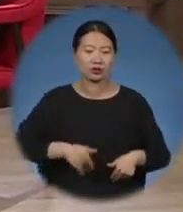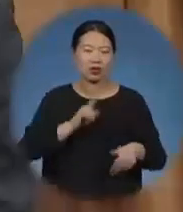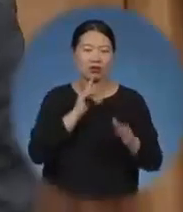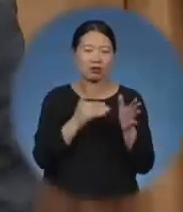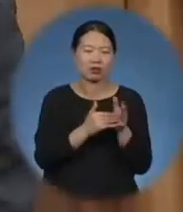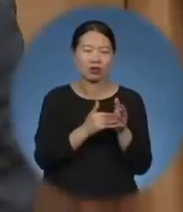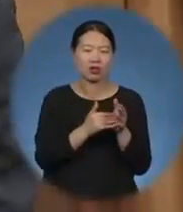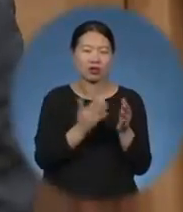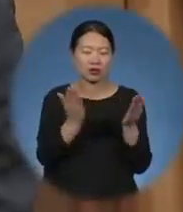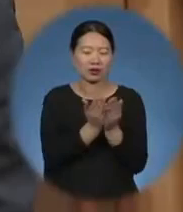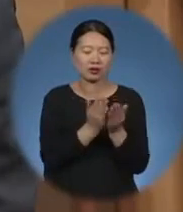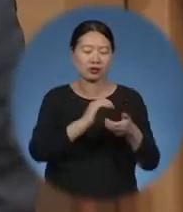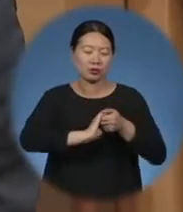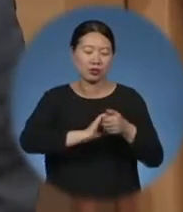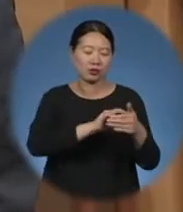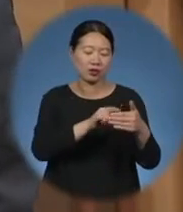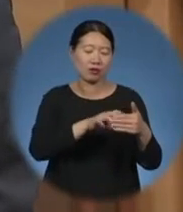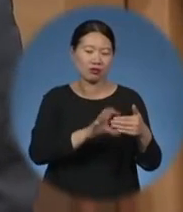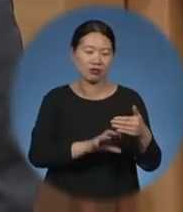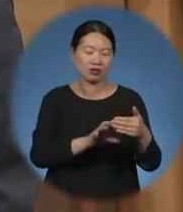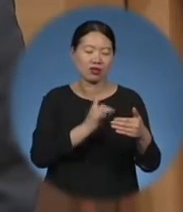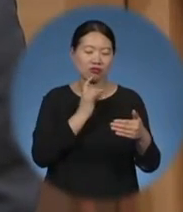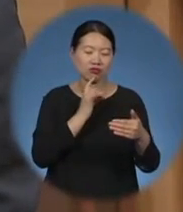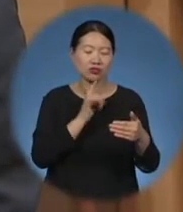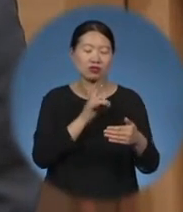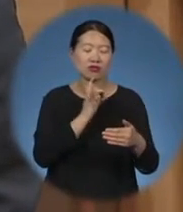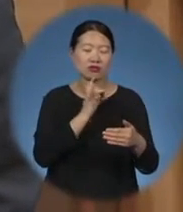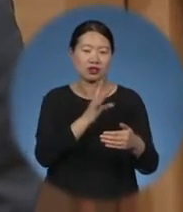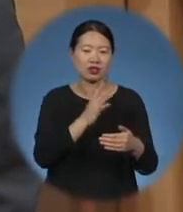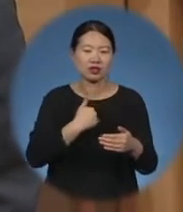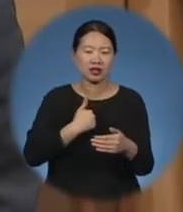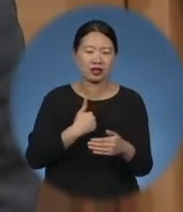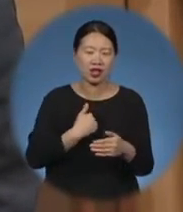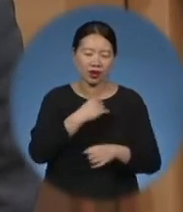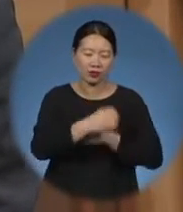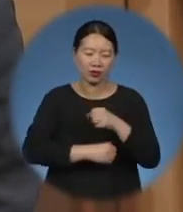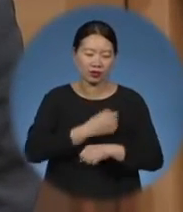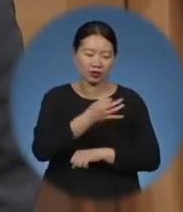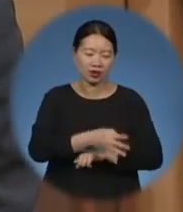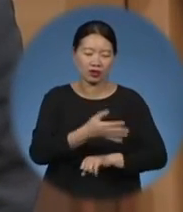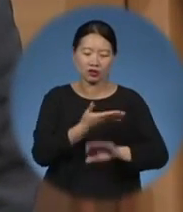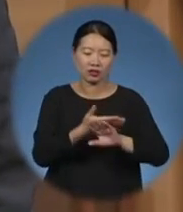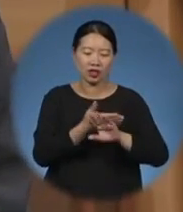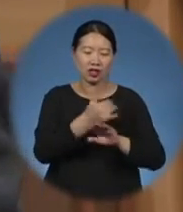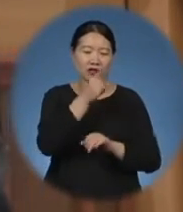맞춘 범위 안에서는 단지 그렇다고 그럼 내가 아무거나 살 거는 아니라고